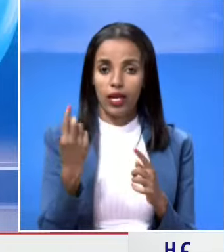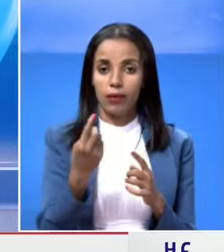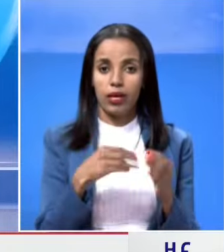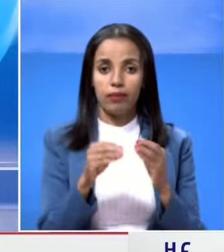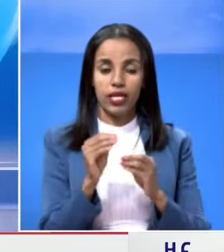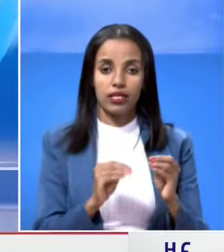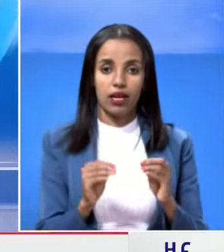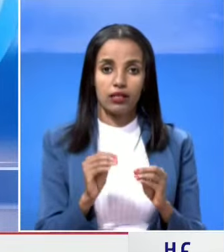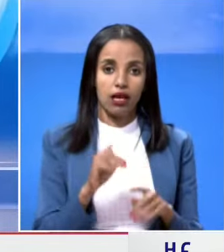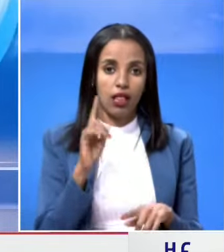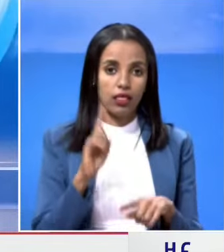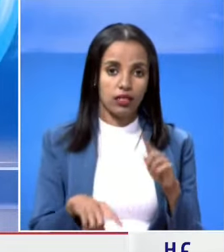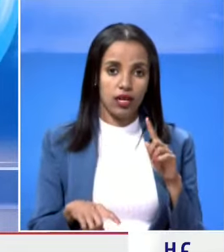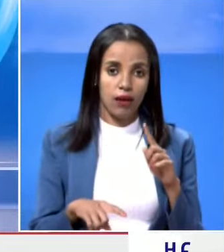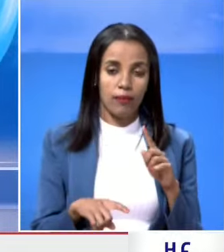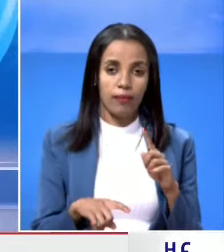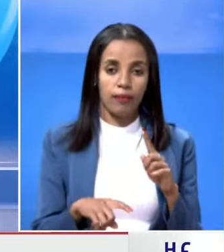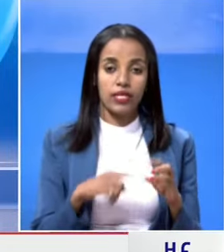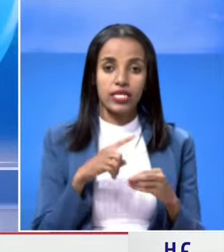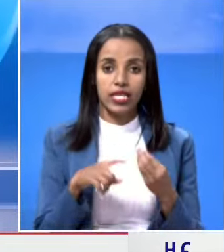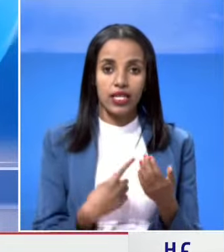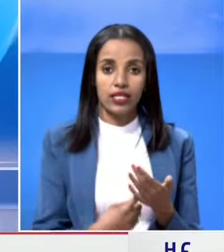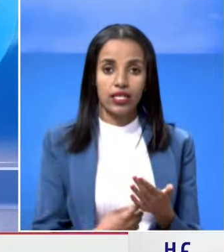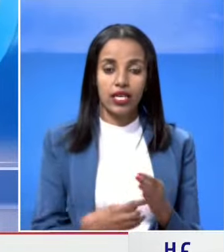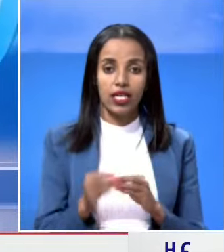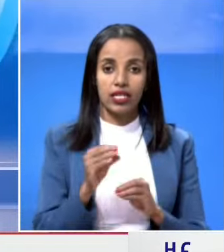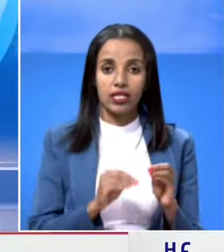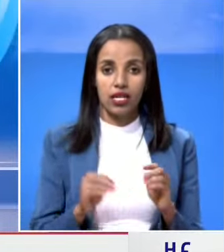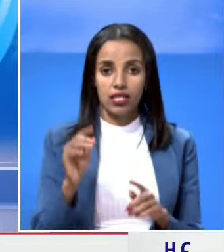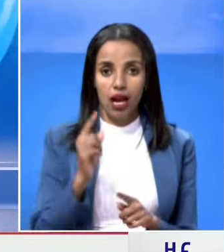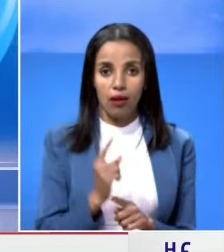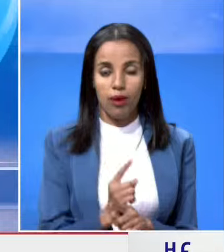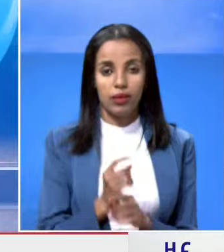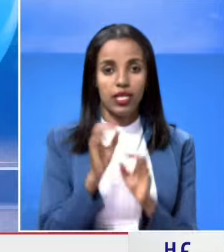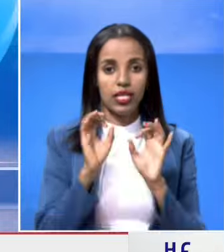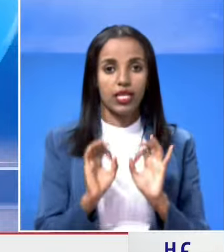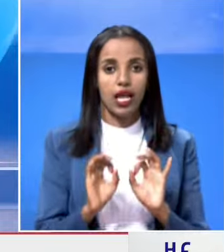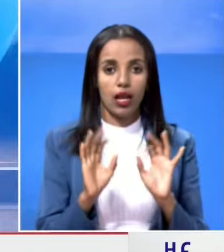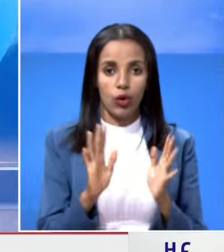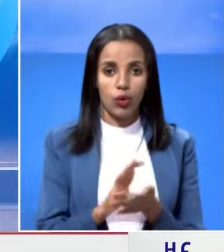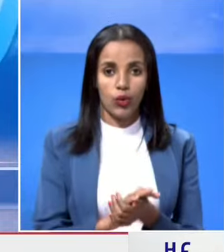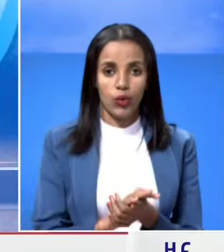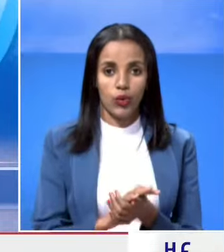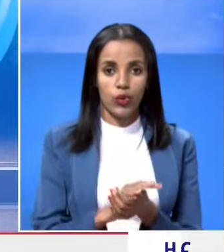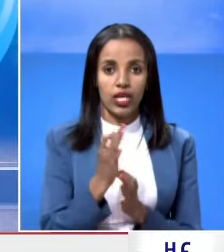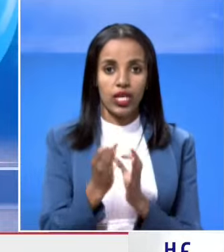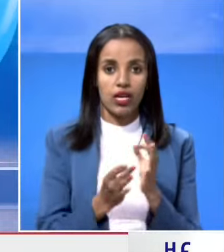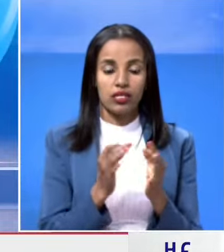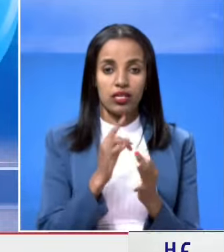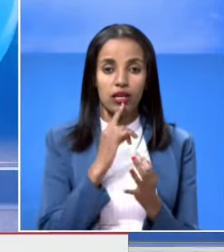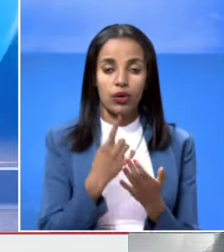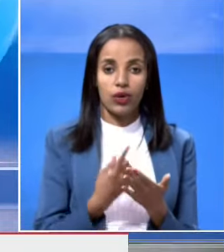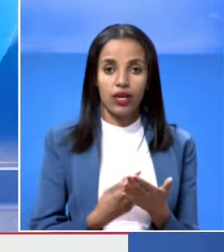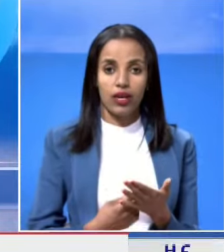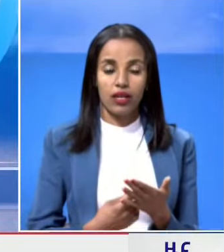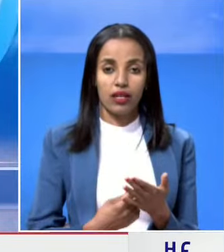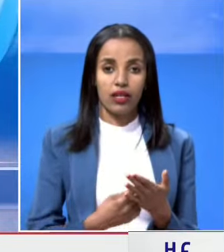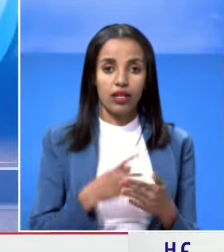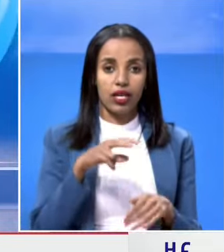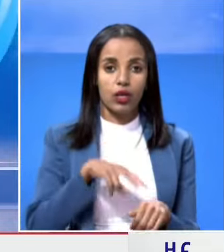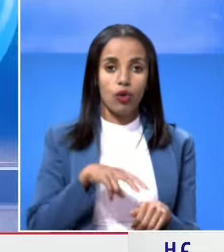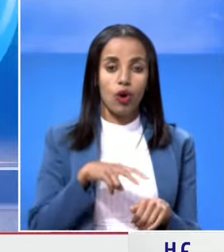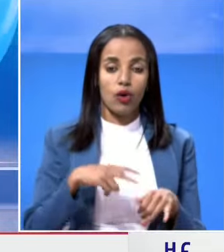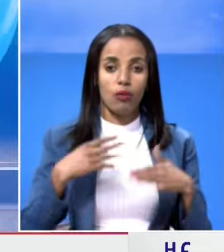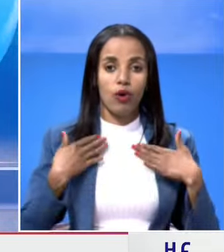መንቀሳቀስ አልተቻለም። ስለዚህ የእንቅስቃሴ አግባብነት እንደሌለው እያስረዳን ነው። ይህም የተቋቋመው